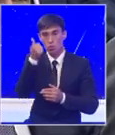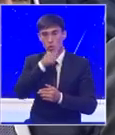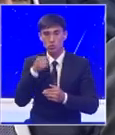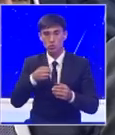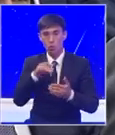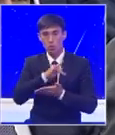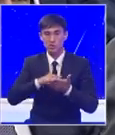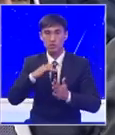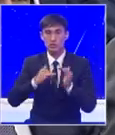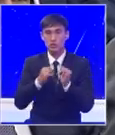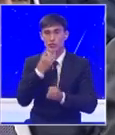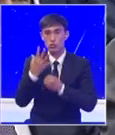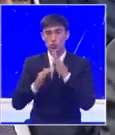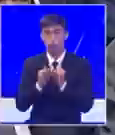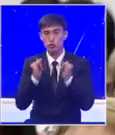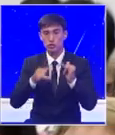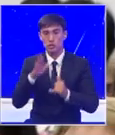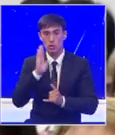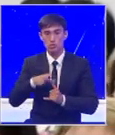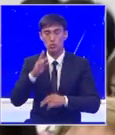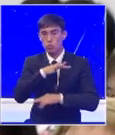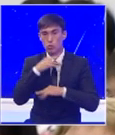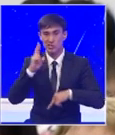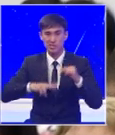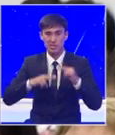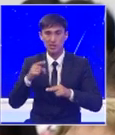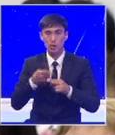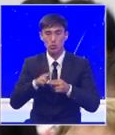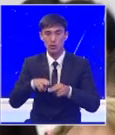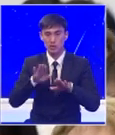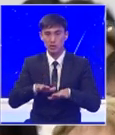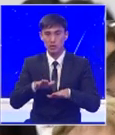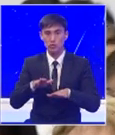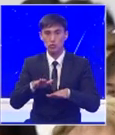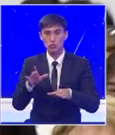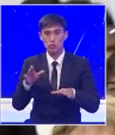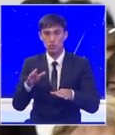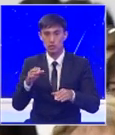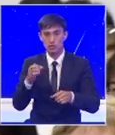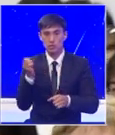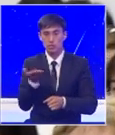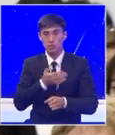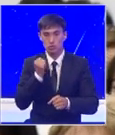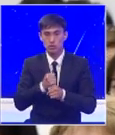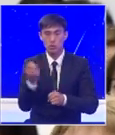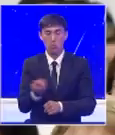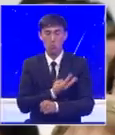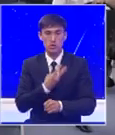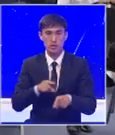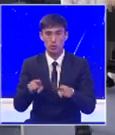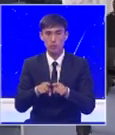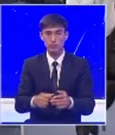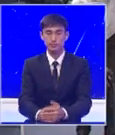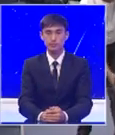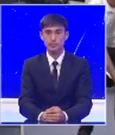цветущий, нас забыли. Дай Бог, чтобы мы, строители, которые остались, чтобы нам тоже что-то доставалось. Мое пожелание.